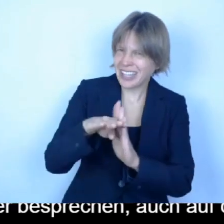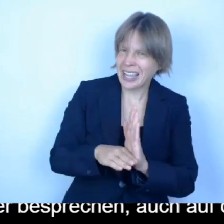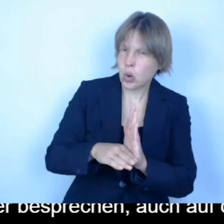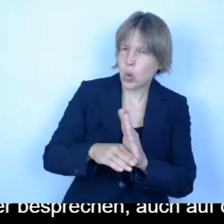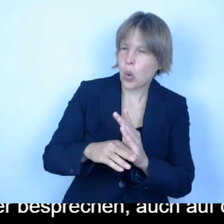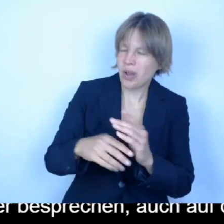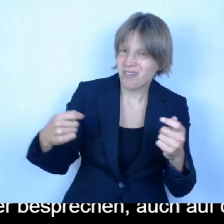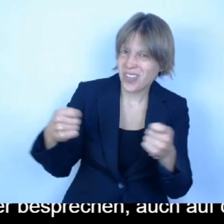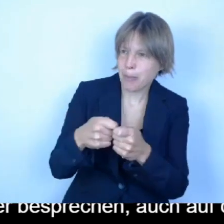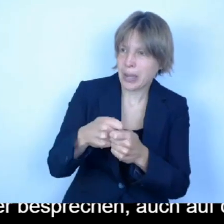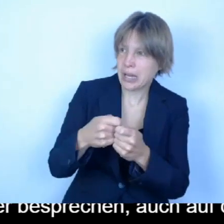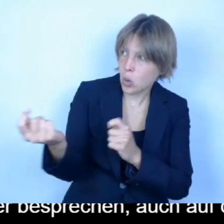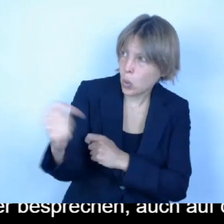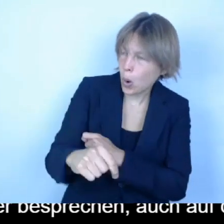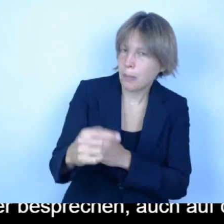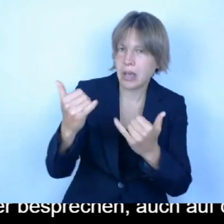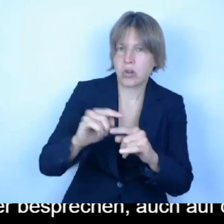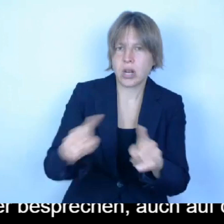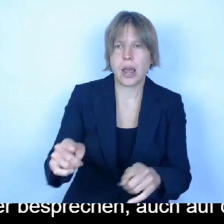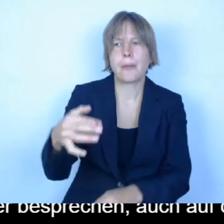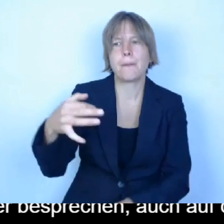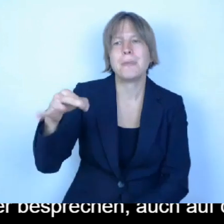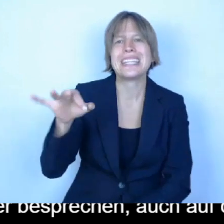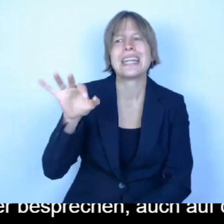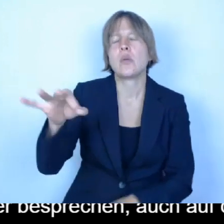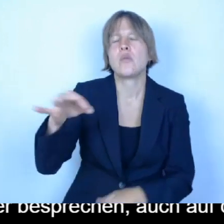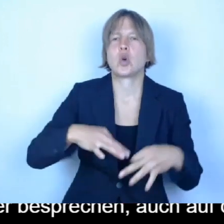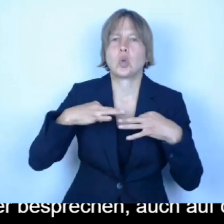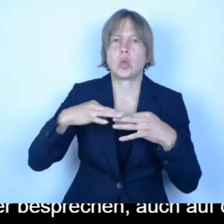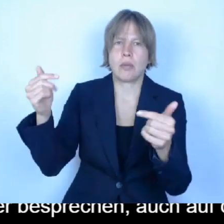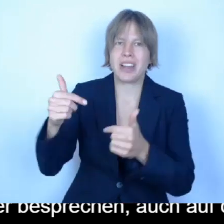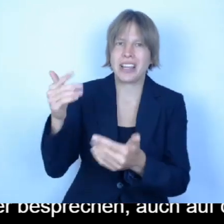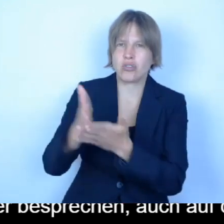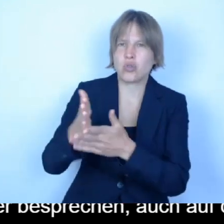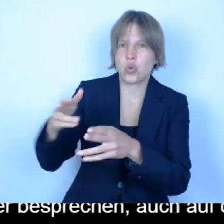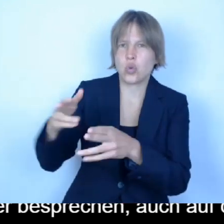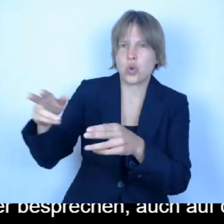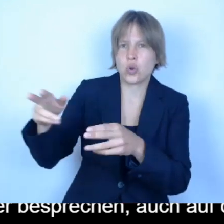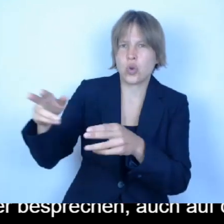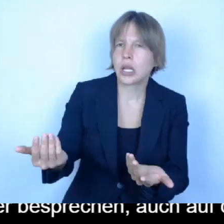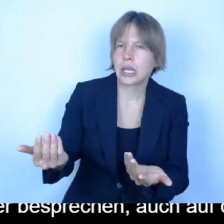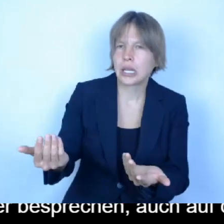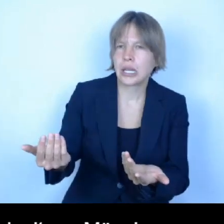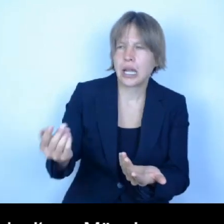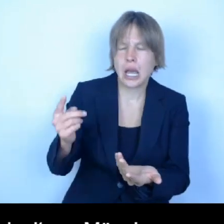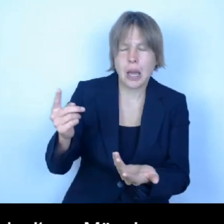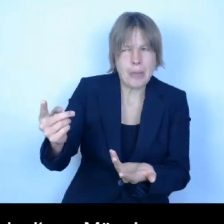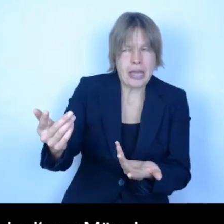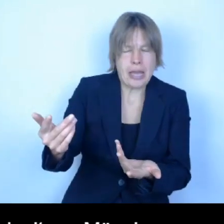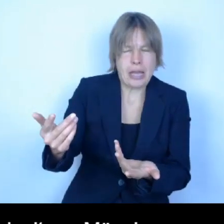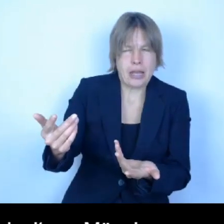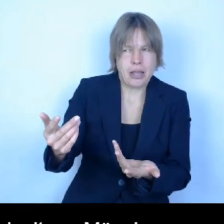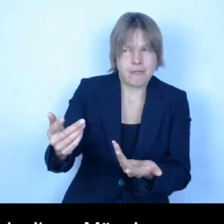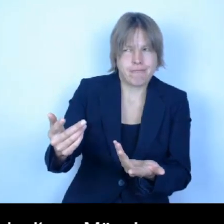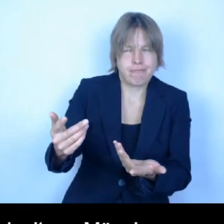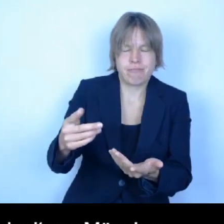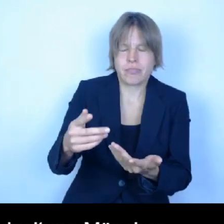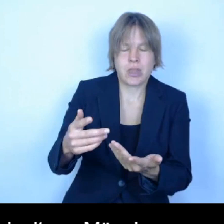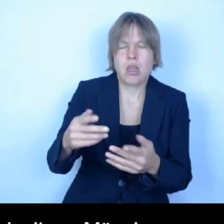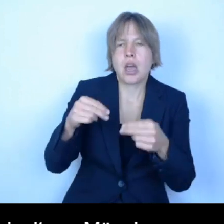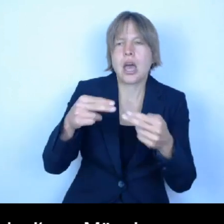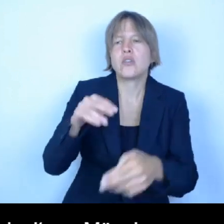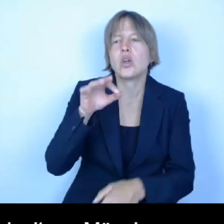recht an die Grünen, die ja eher unbefriedigend war. Da wurde ja lediglich auf die Kreisverwaltungsbehörden verwiesen, dass die das regeln